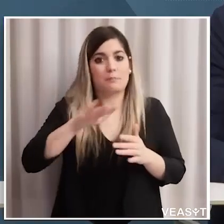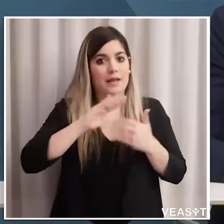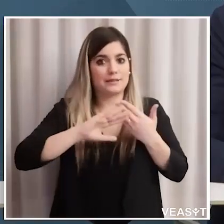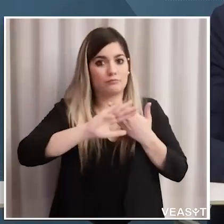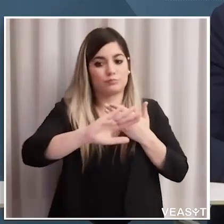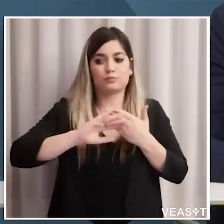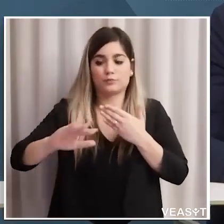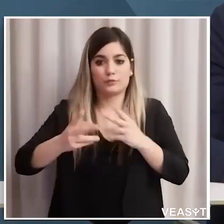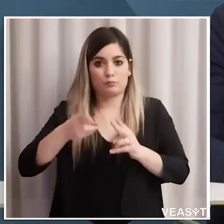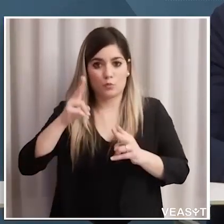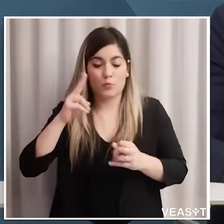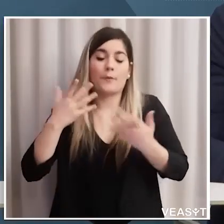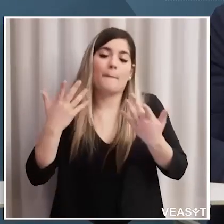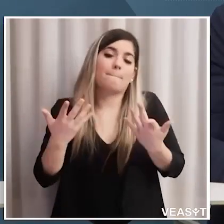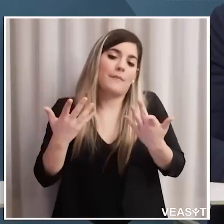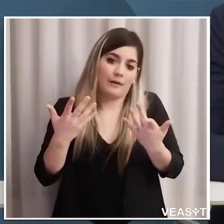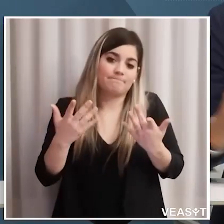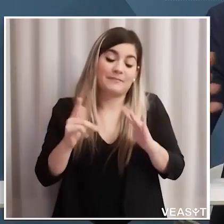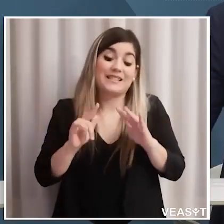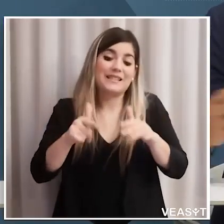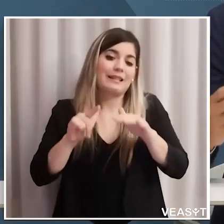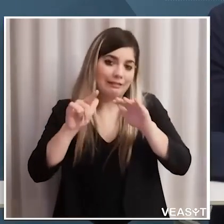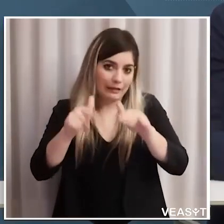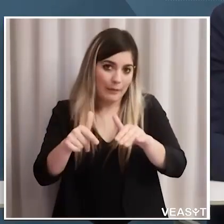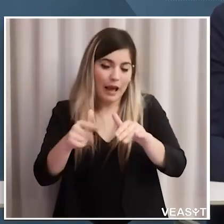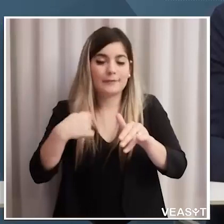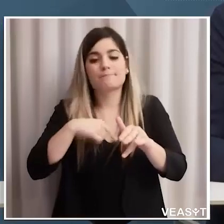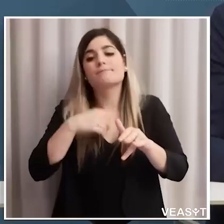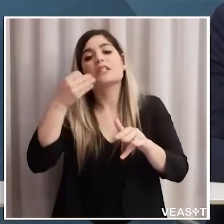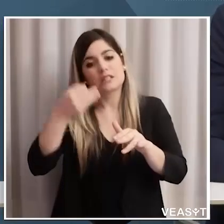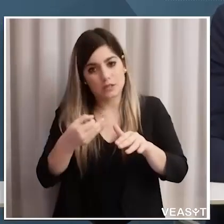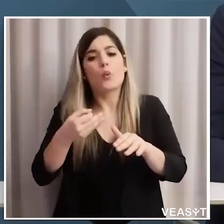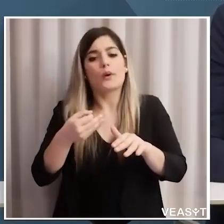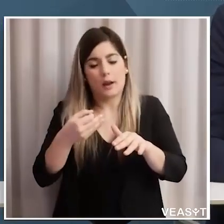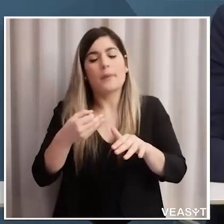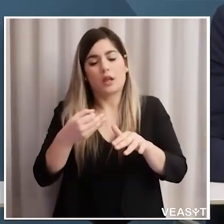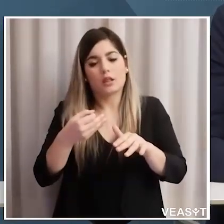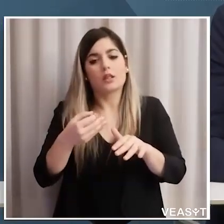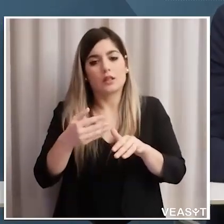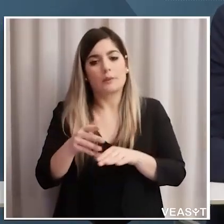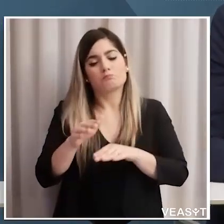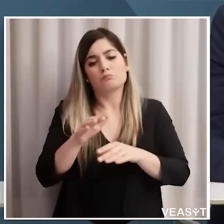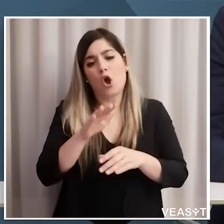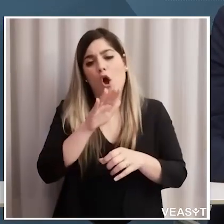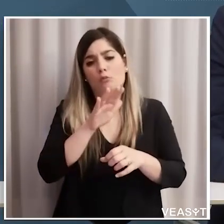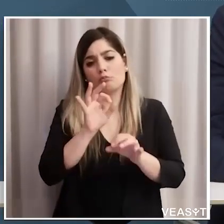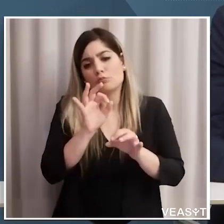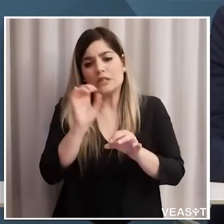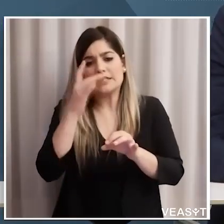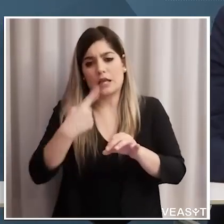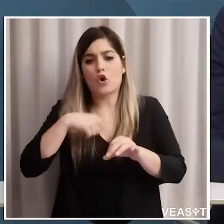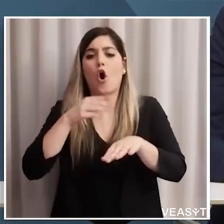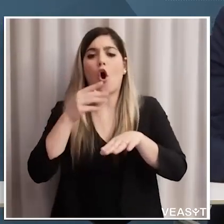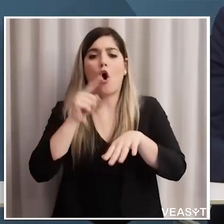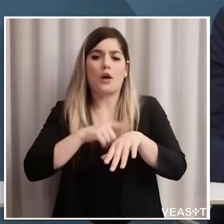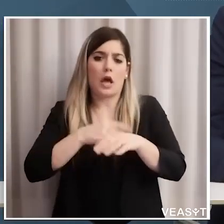ambito urbano, sulle linee, proprio per garantire spazi più ampi. Però nelle simulazioni che abbiamo, almeno per